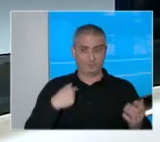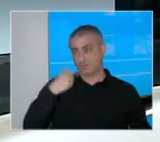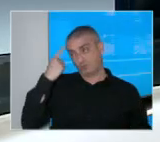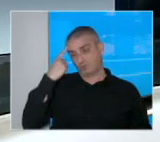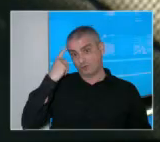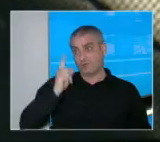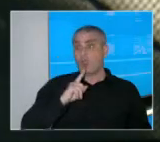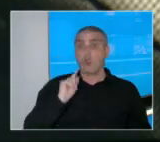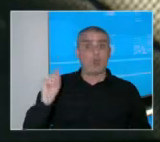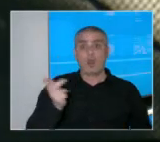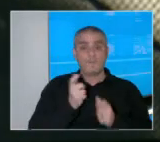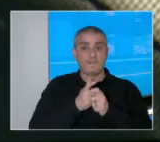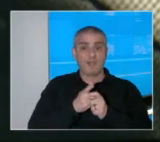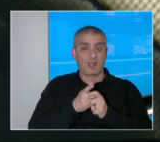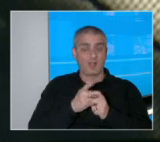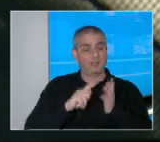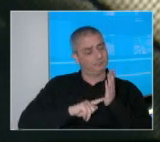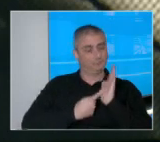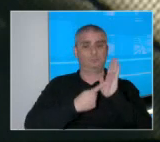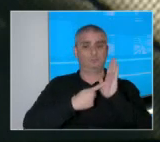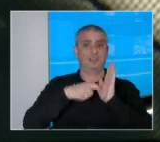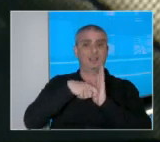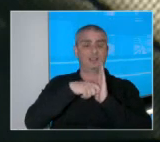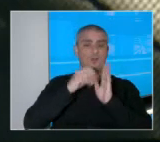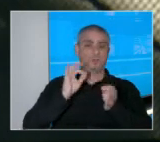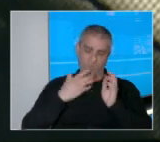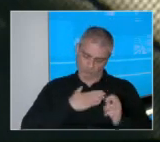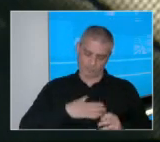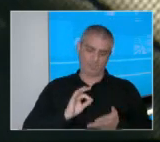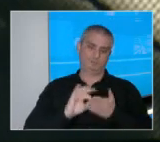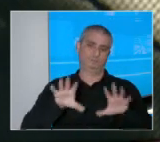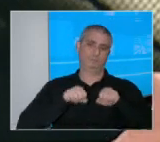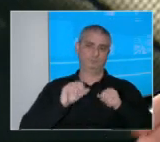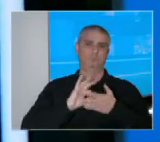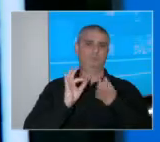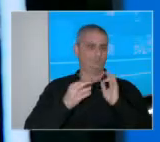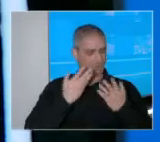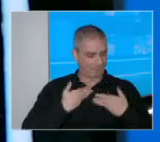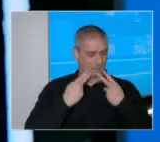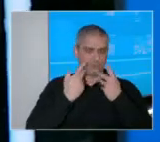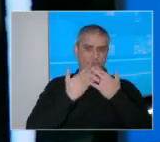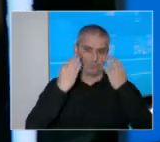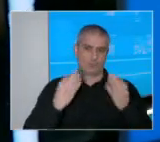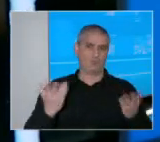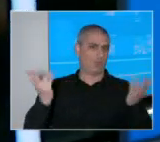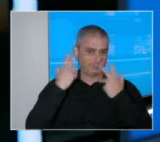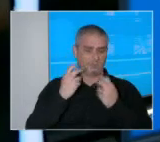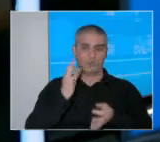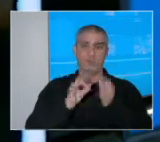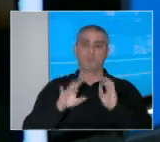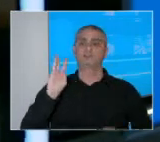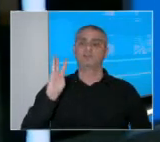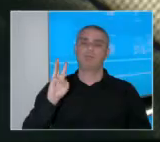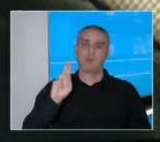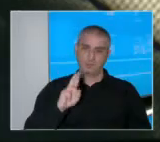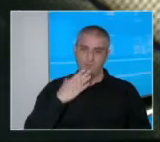חושב שכל מפלגה ששמה על ראש הדגל של התיקון מערכת המשפט רוצה את משרד המשפטים. יפה, קיבלנו תשובה ברורה מזו, לא ציפינו לקבל. עורך הדין שמחה